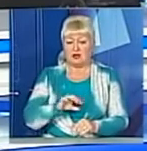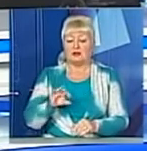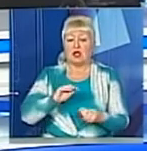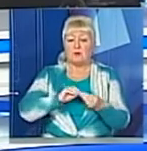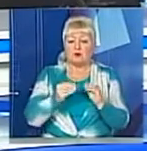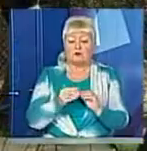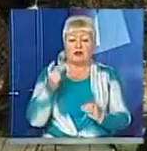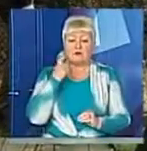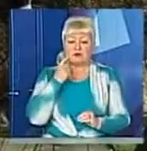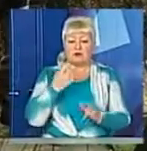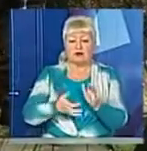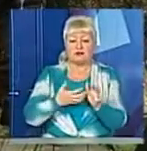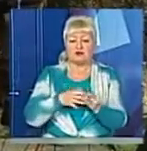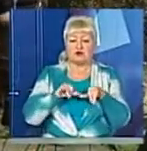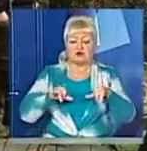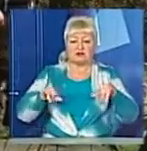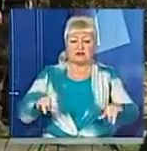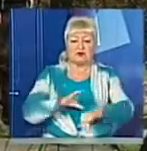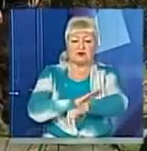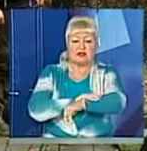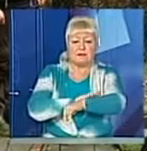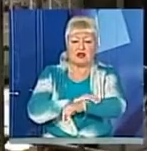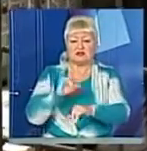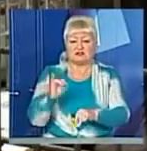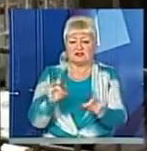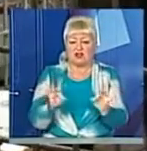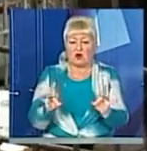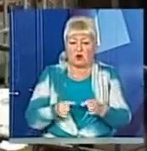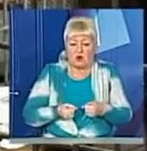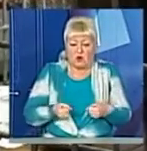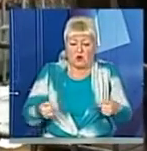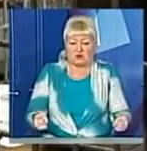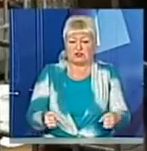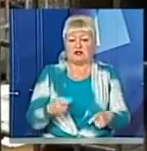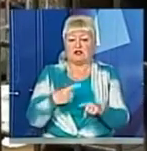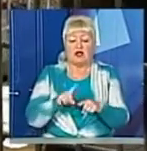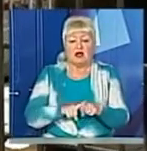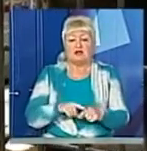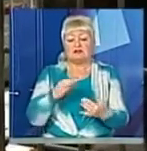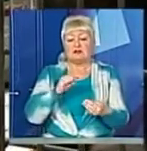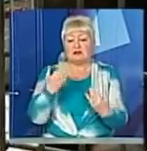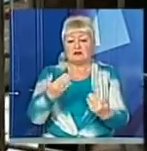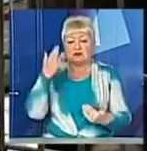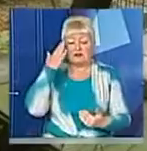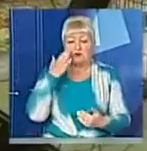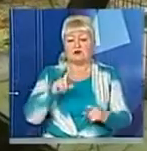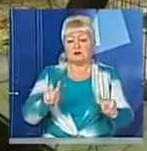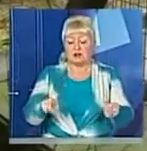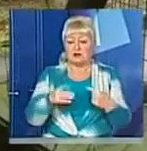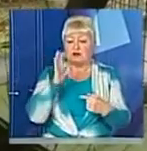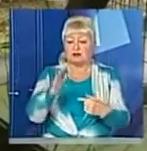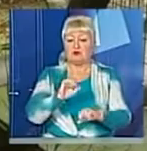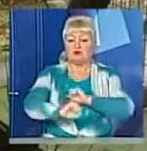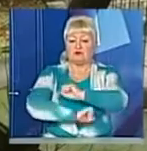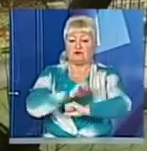із зубами, недостатньо розвинуті м'язи та ожиріння – це не повний список недуг тварини. Тож реабілітуватимуть її в ведмежому